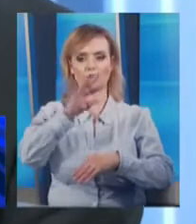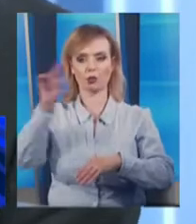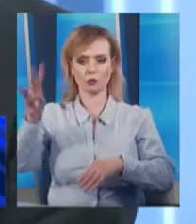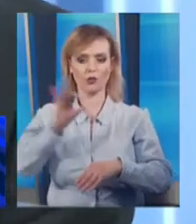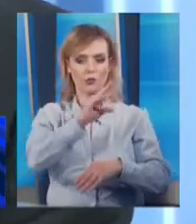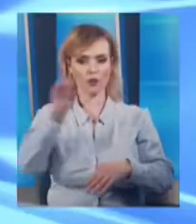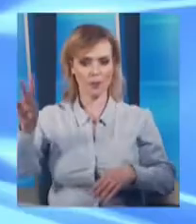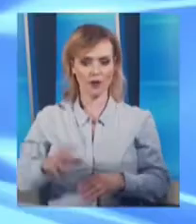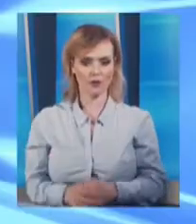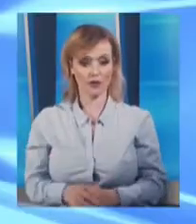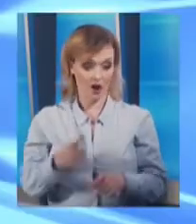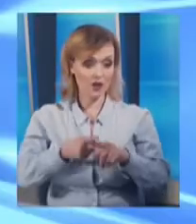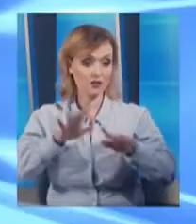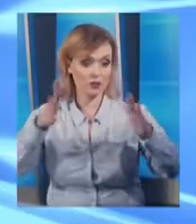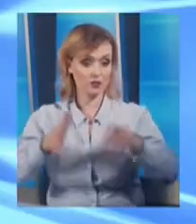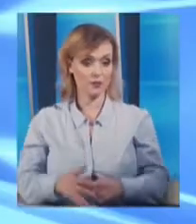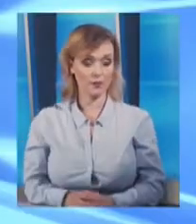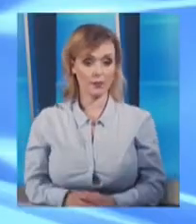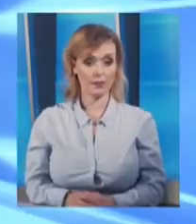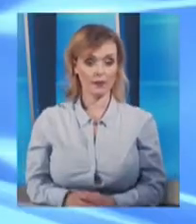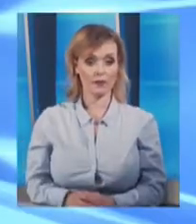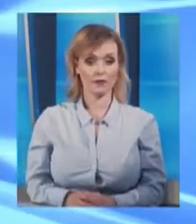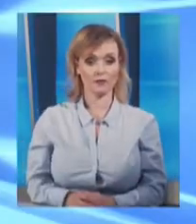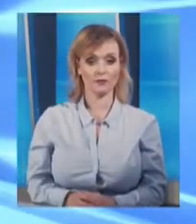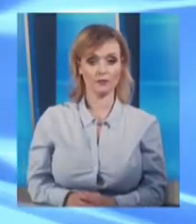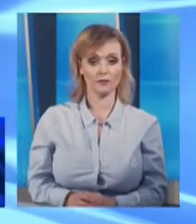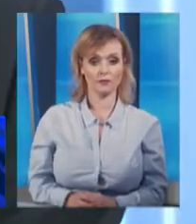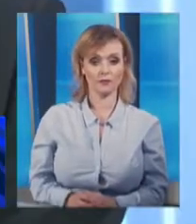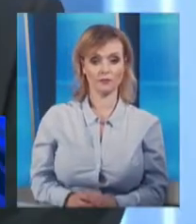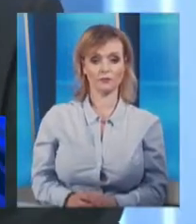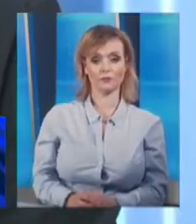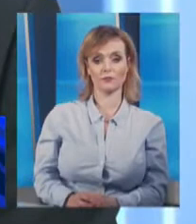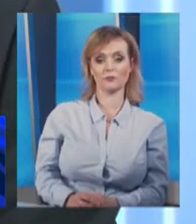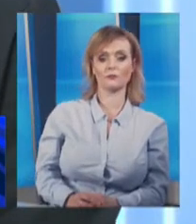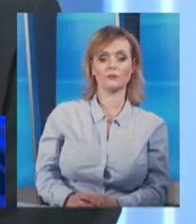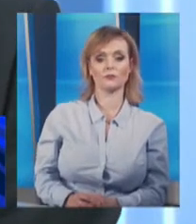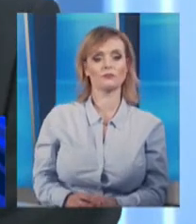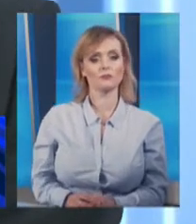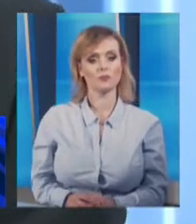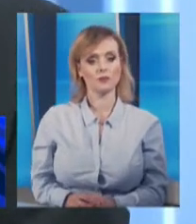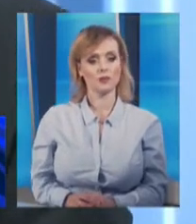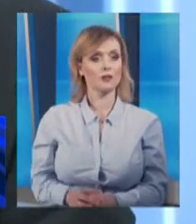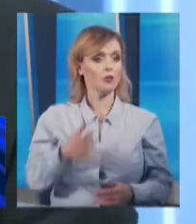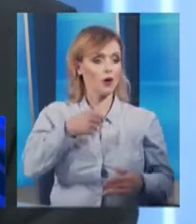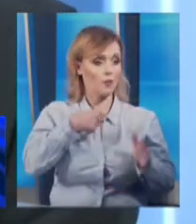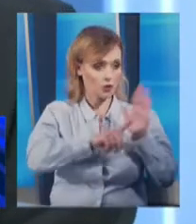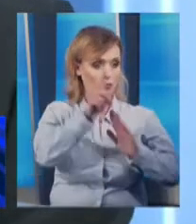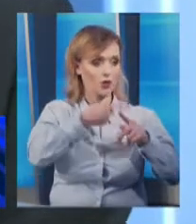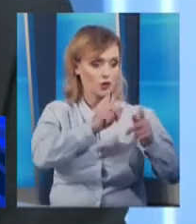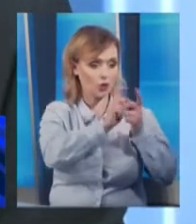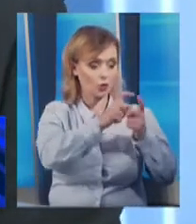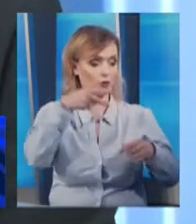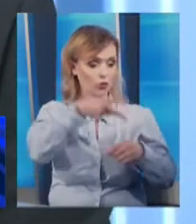înțeles, adică nu era vorba că plecați din... Stați puțin, nu pot să abandonez o luptă pe care am început-o în 2015, atunci când toată